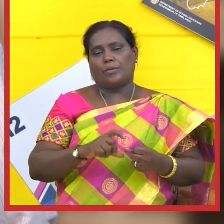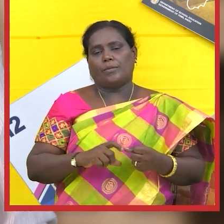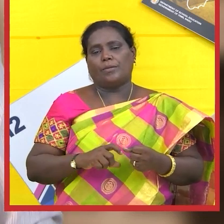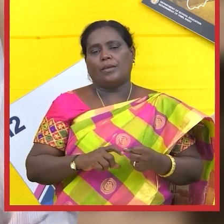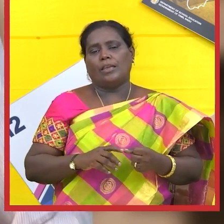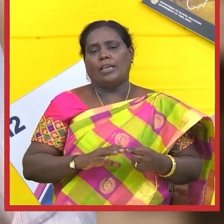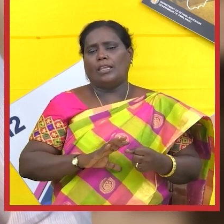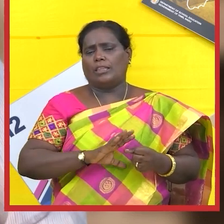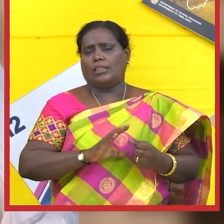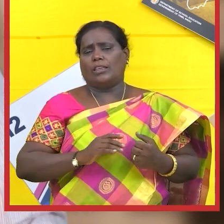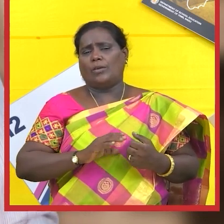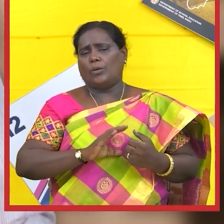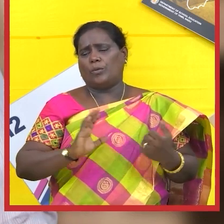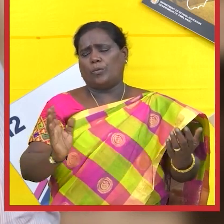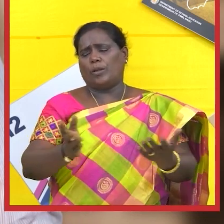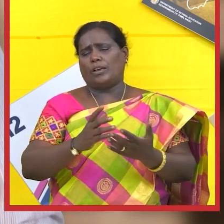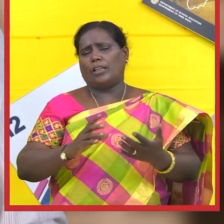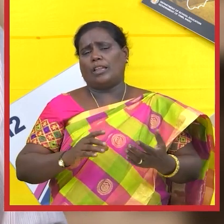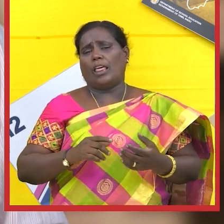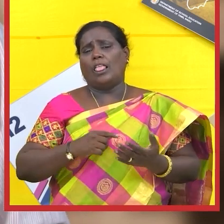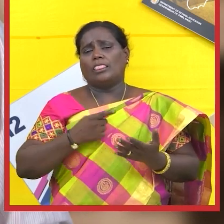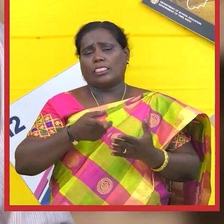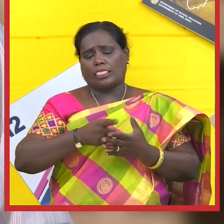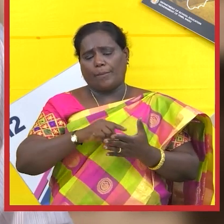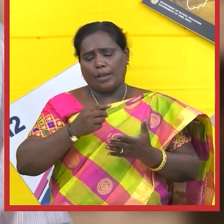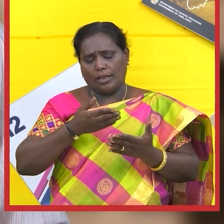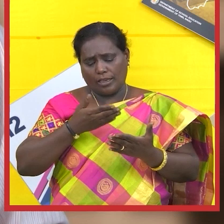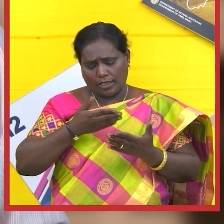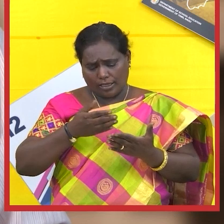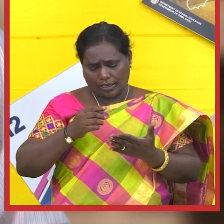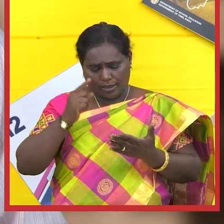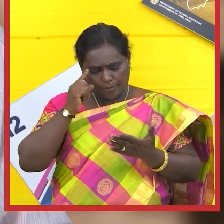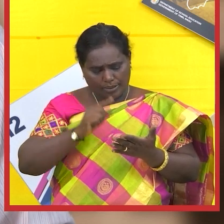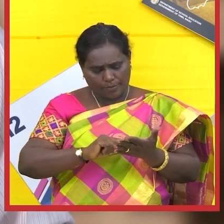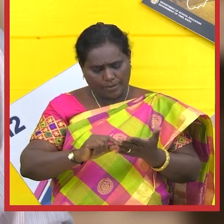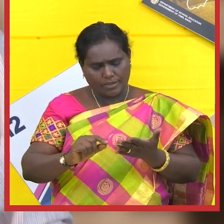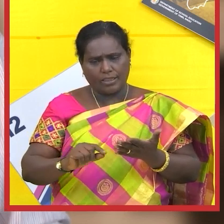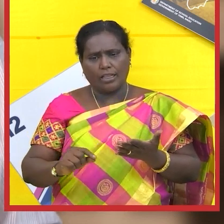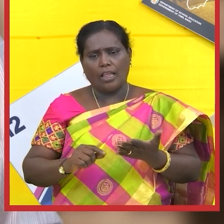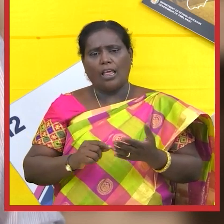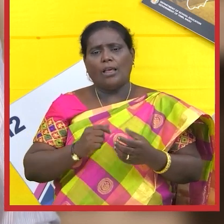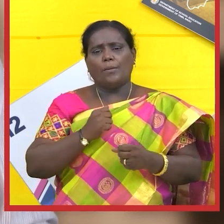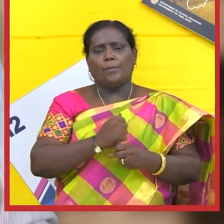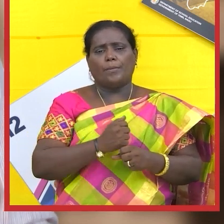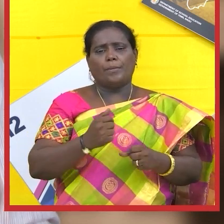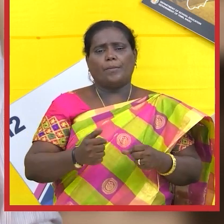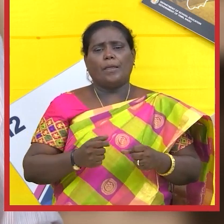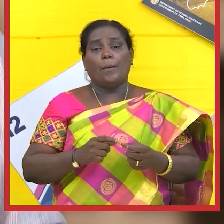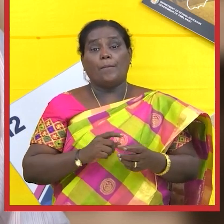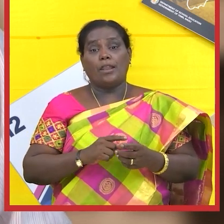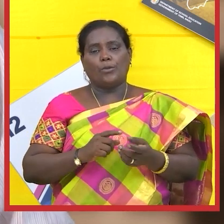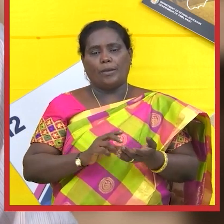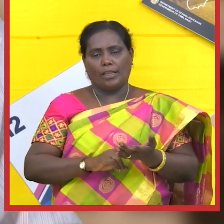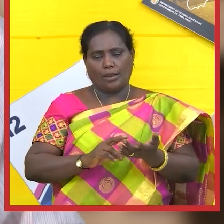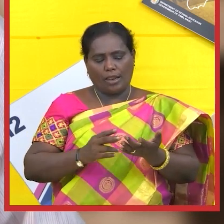இருந்த தமிழ் இலக்கியங்களை பதிப்பித்தார்கள். எஃப்டபிள்யூ எல்லிஸ், ராபர்ட் கால்டுவேல், மனோன்மணியம் சுந்தரனார்,